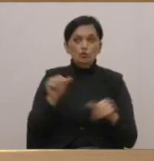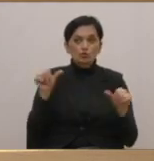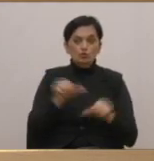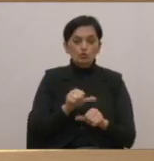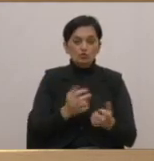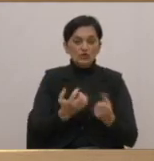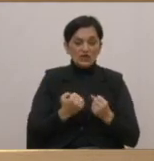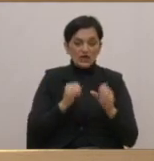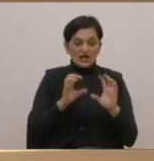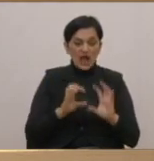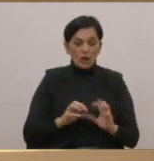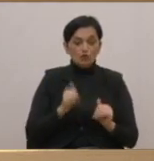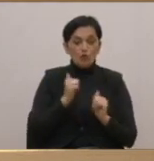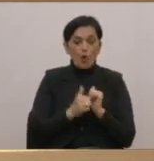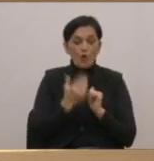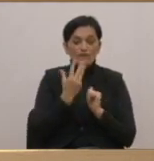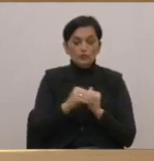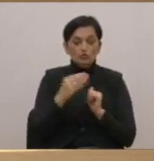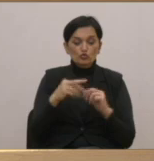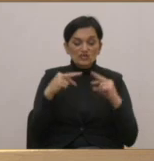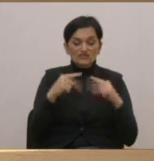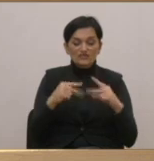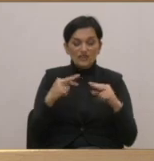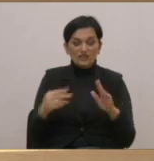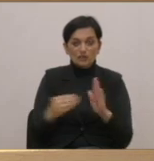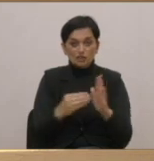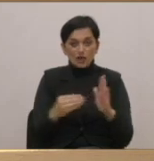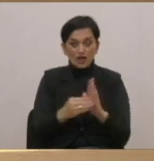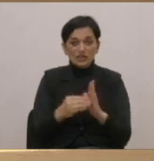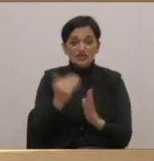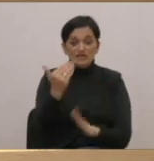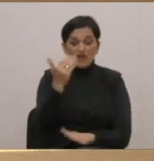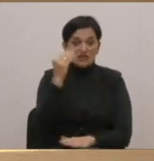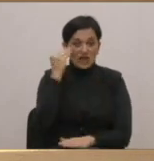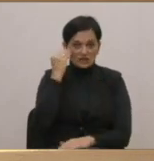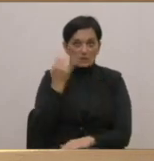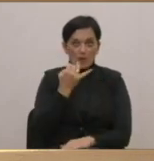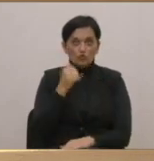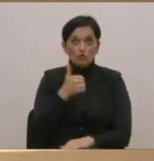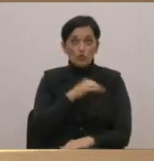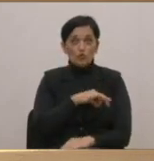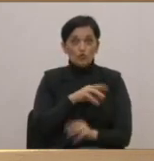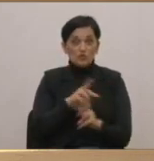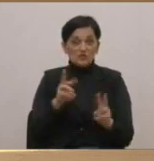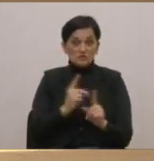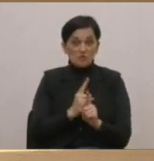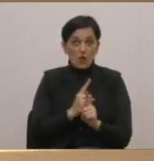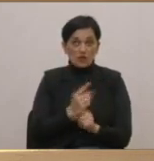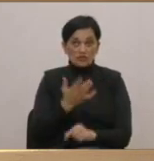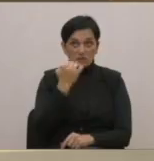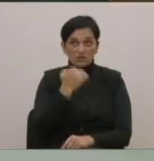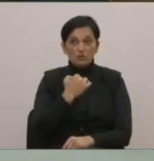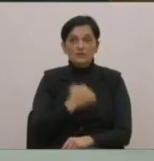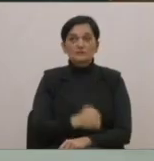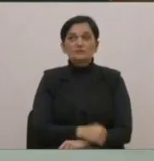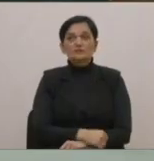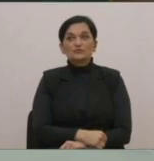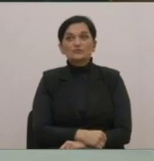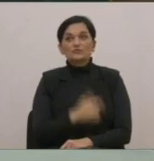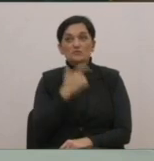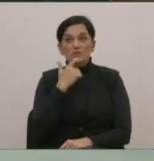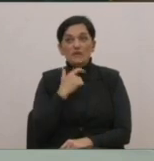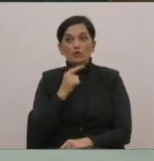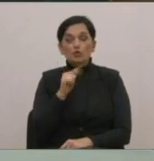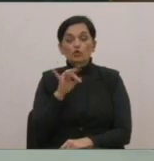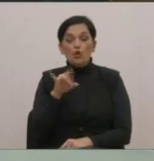ცუდადღებულობთ ამ კანონებს და ყოველწუთიერად ცვლილებებია შეტანილი შიგნით. აი თქვენი აზრი მაინტერესებს, როგორც იუსტიციის მინისტრის მოადგილეს. მადლობა. ბატონ